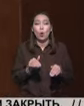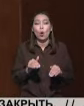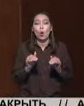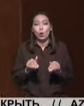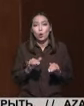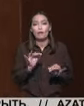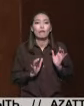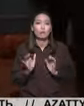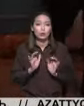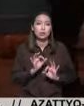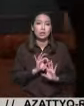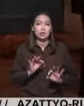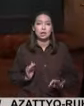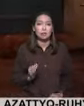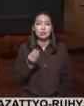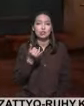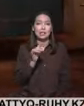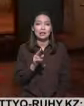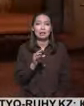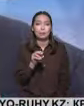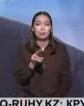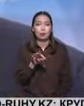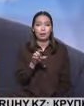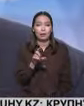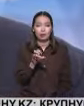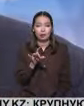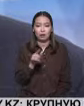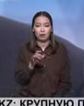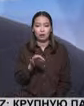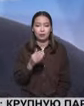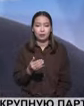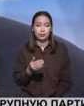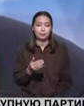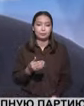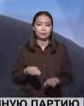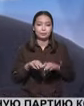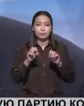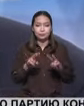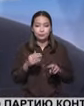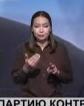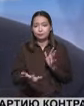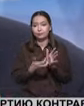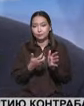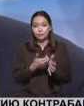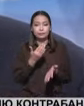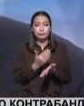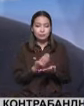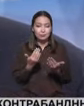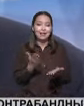вузы, рассказывают в компании «Жаех Теплоэнерго». Дефицит специалистов у нас остается, но дефицит то, что